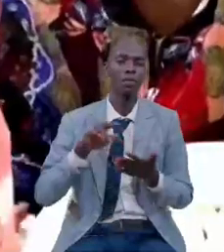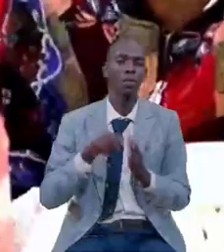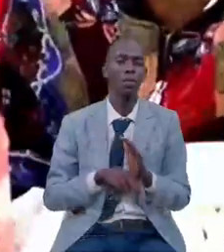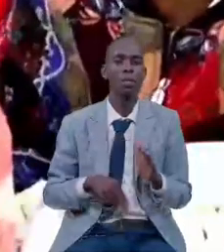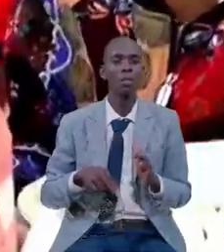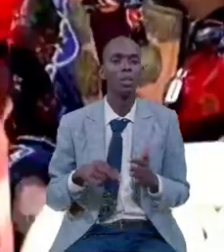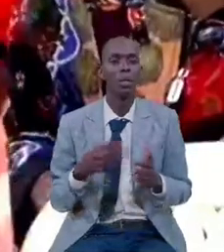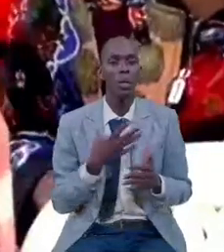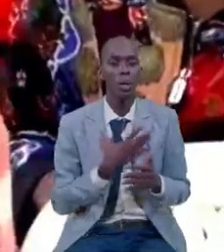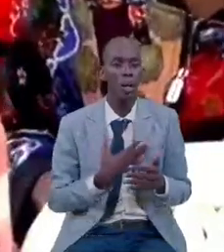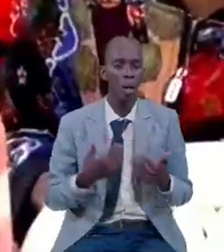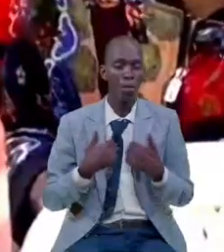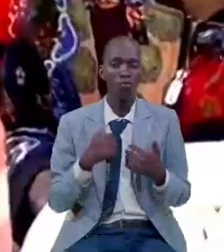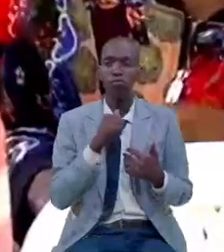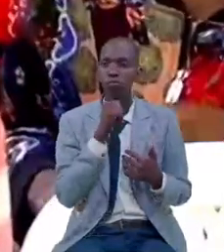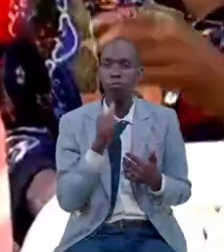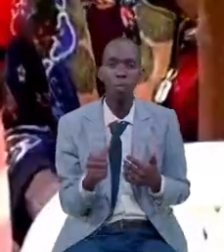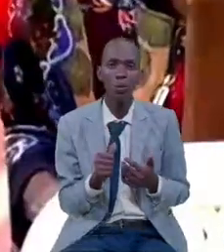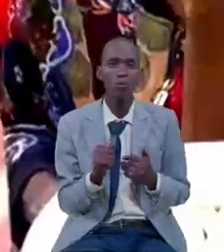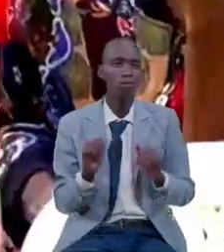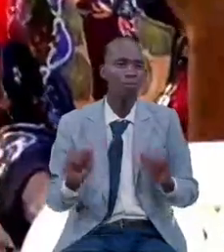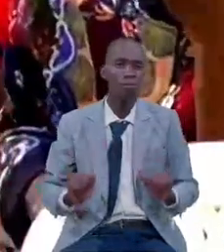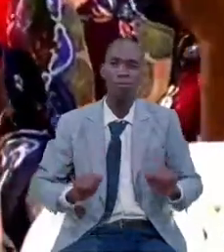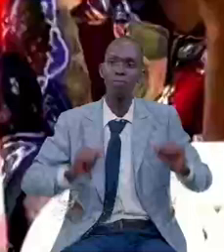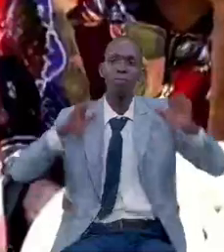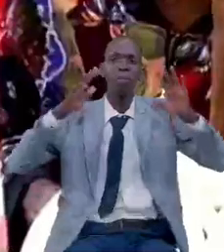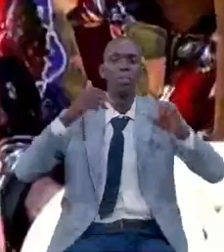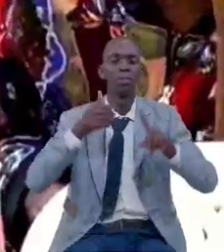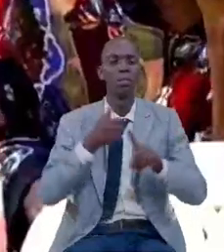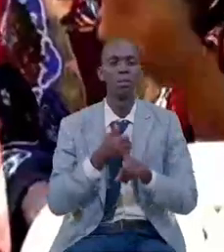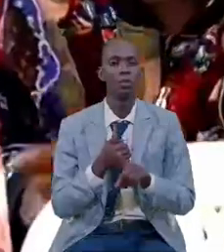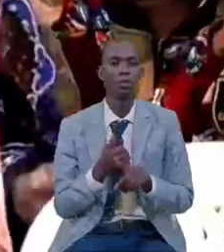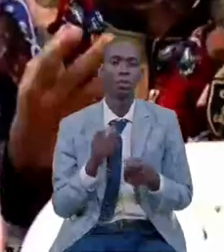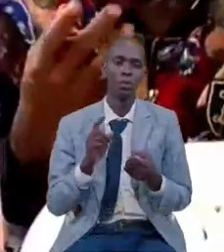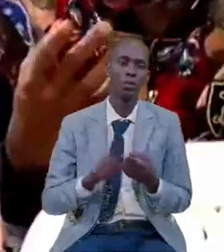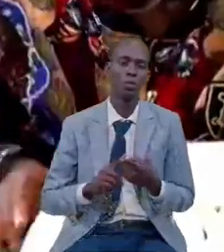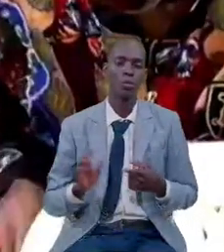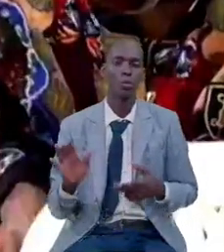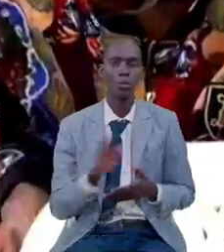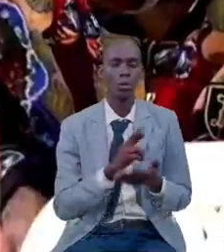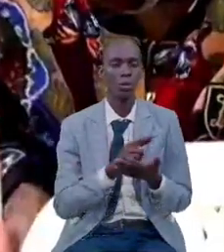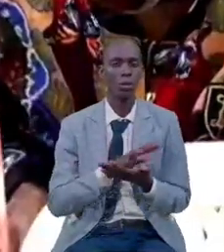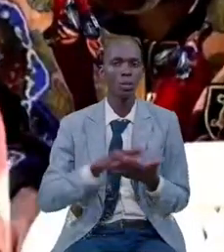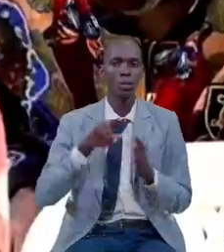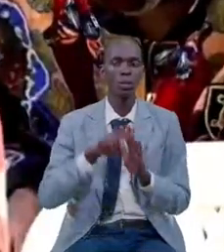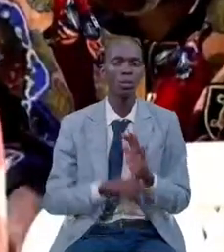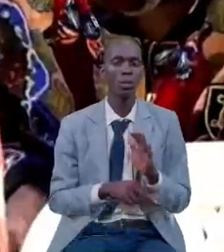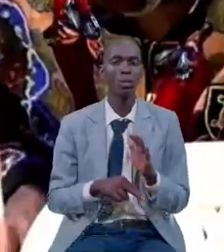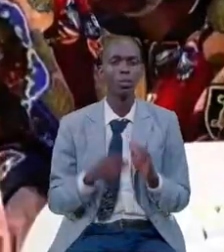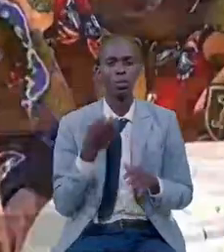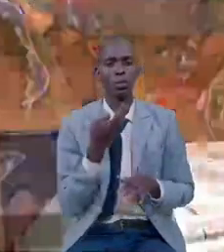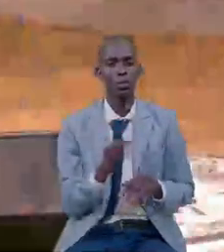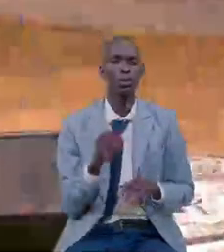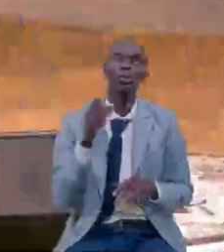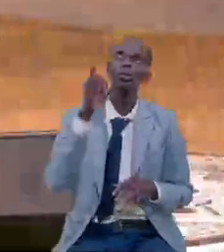ils ne se sont pas soumis à la justice de Dieu.